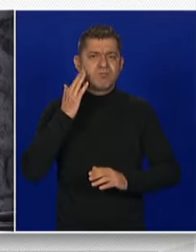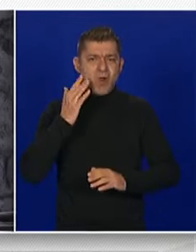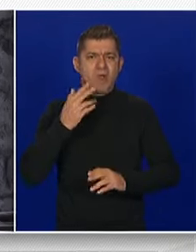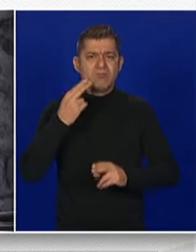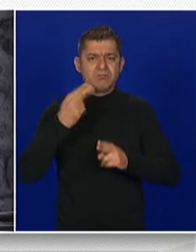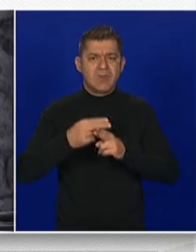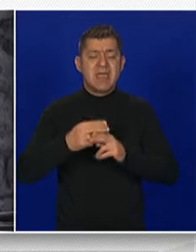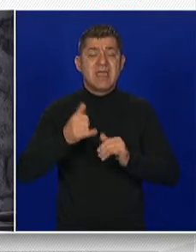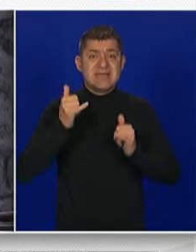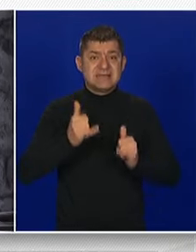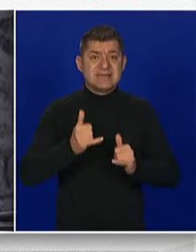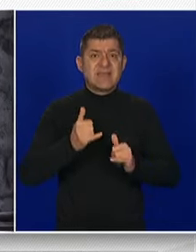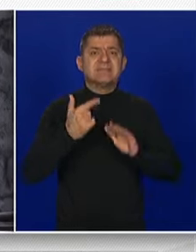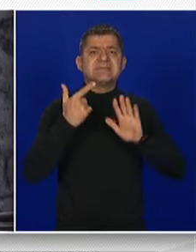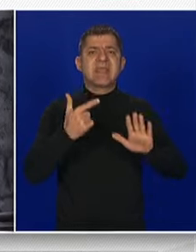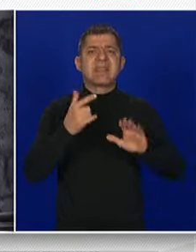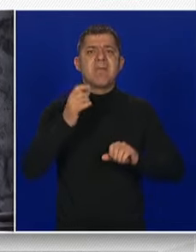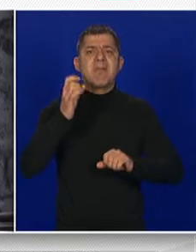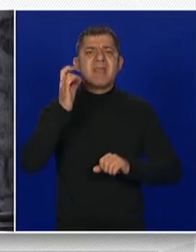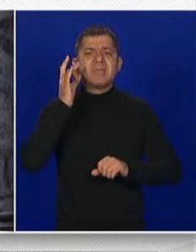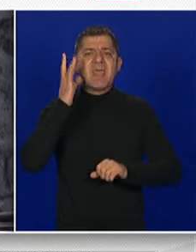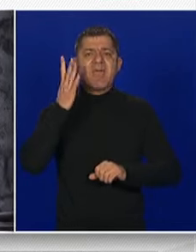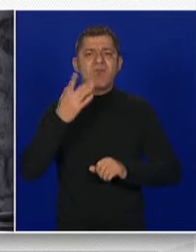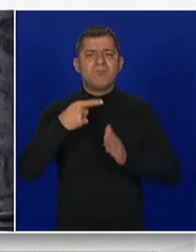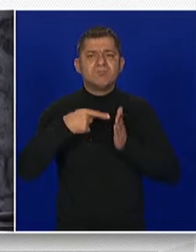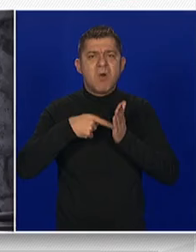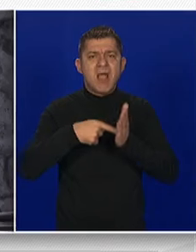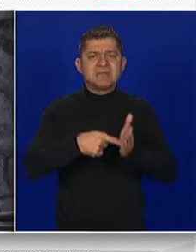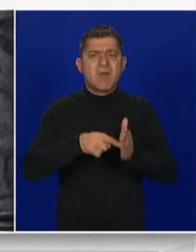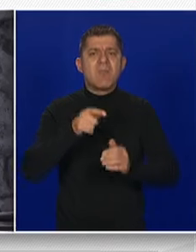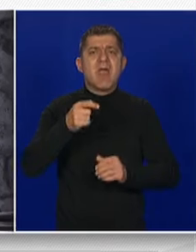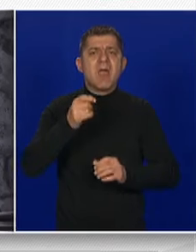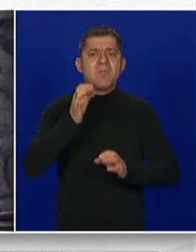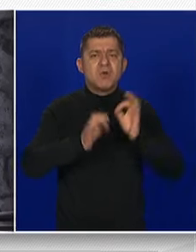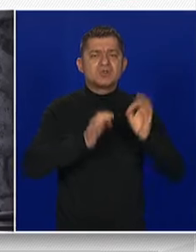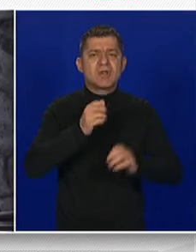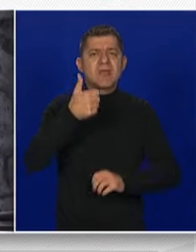o 7-dnevnoj incidenciji na 100.000,